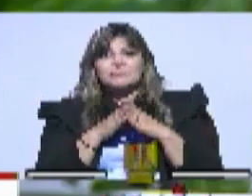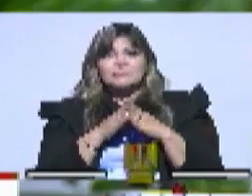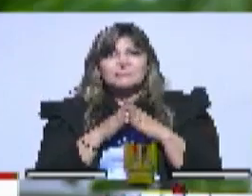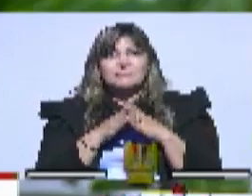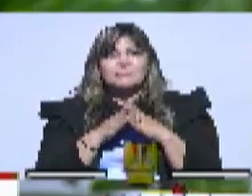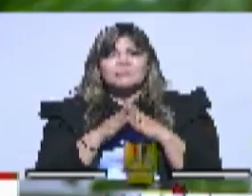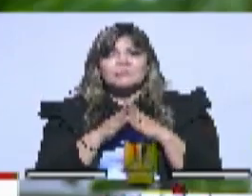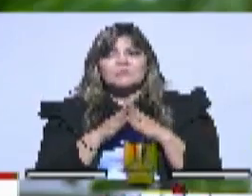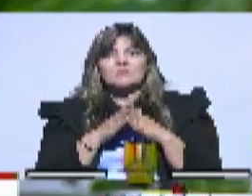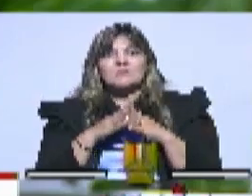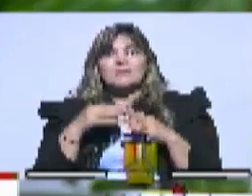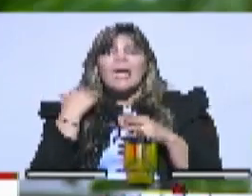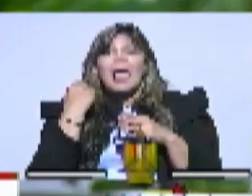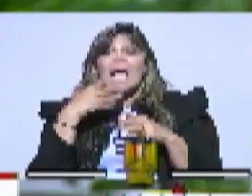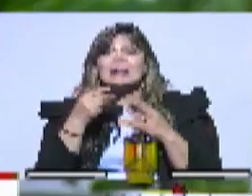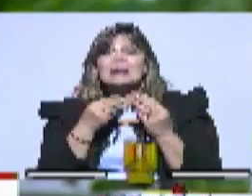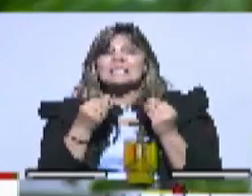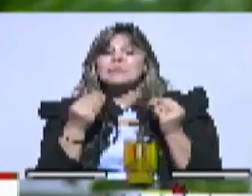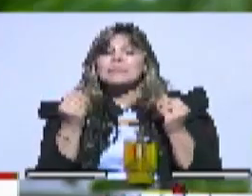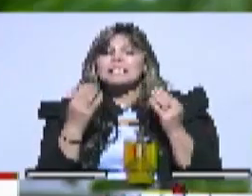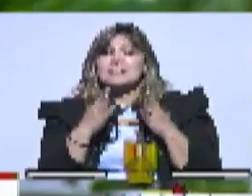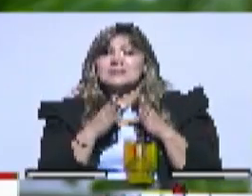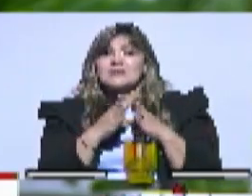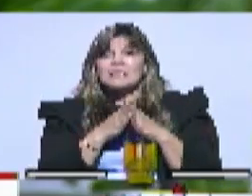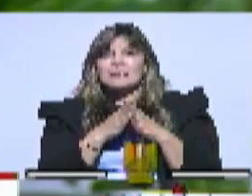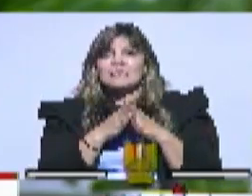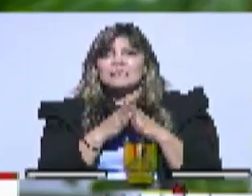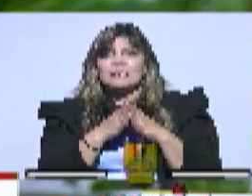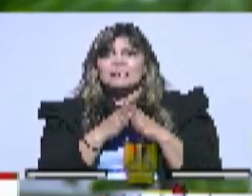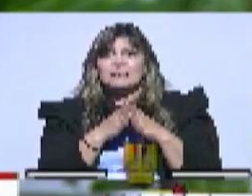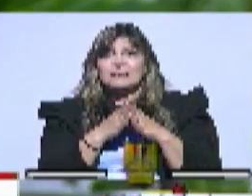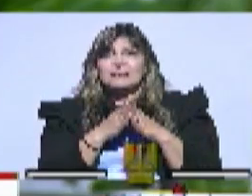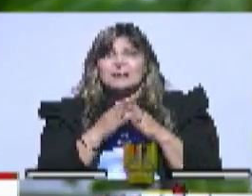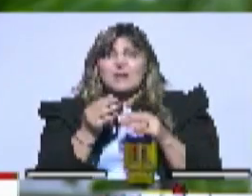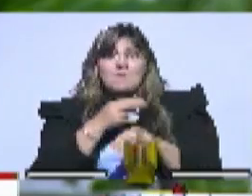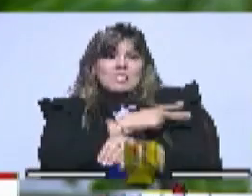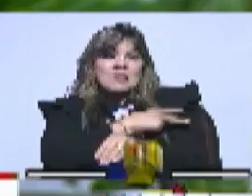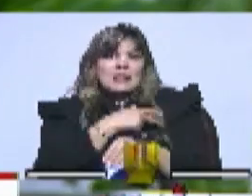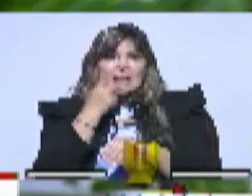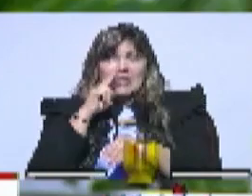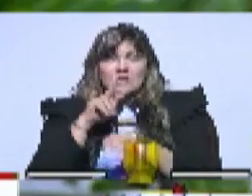مريت على عدد كبير جدا من اللجان،